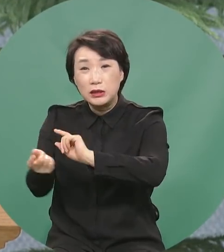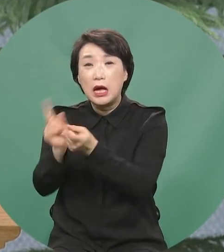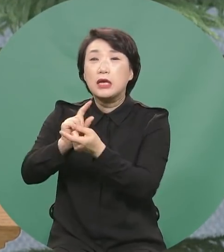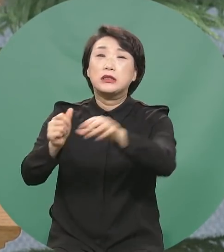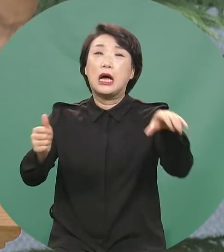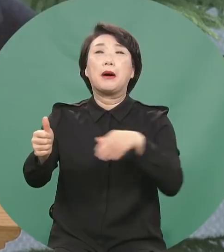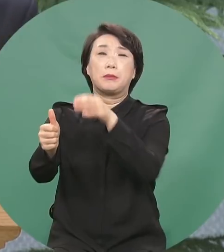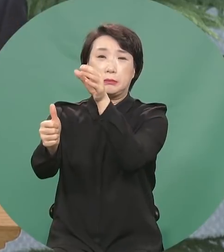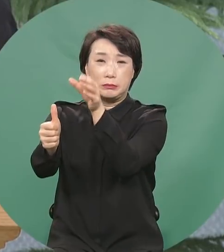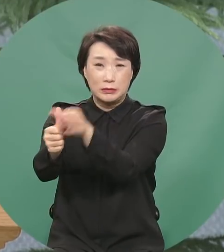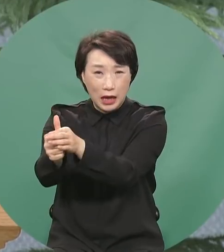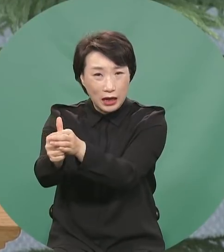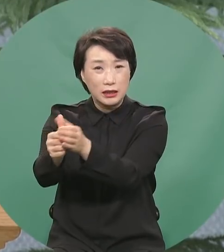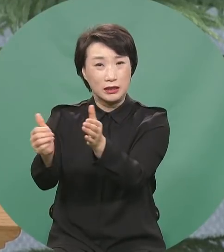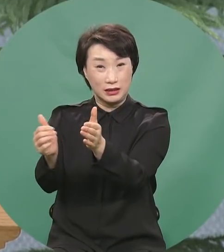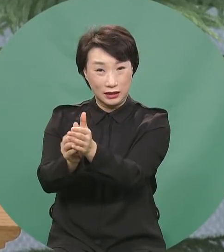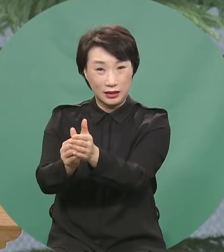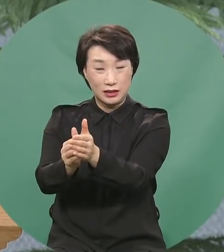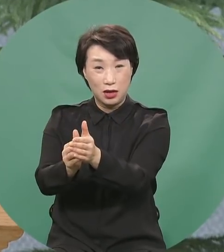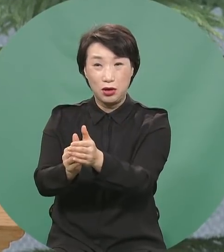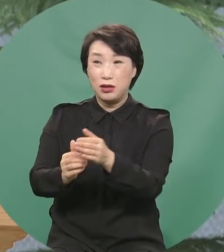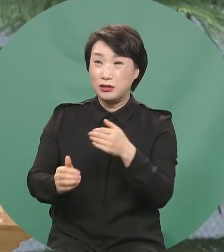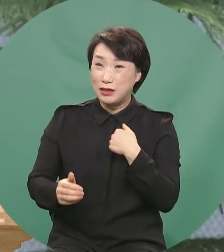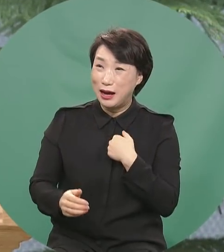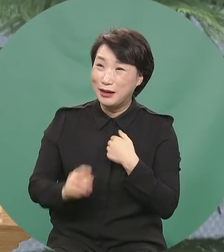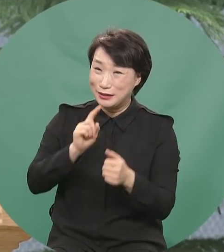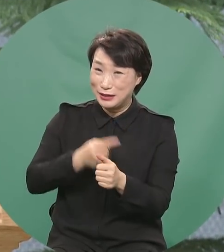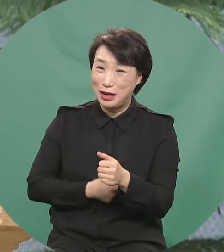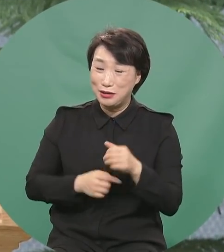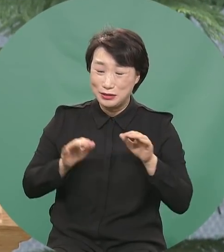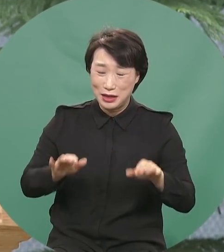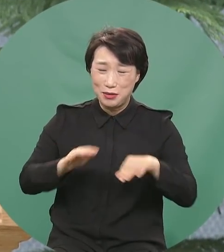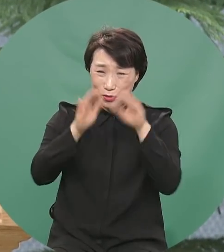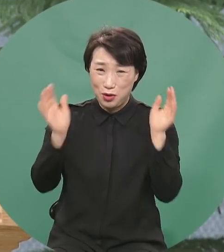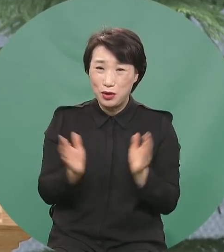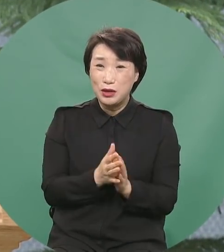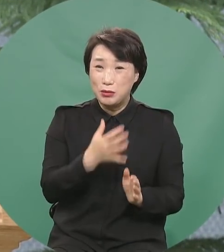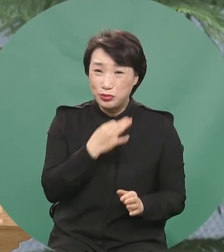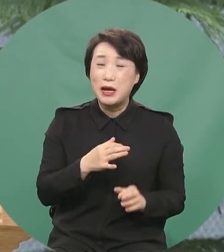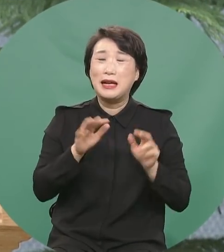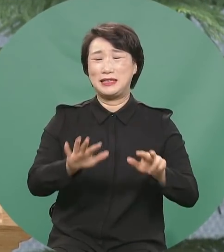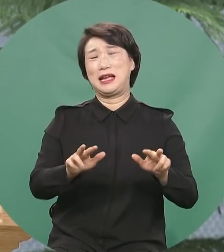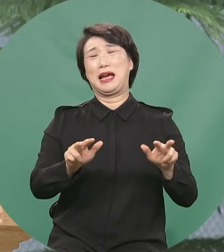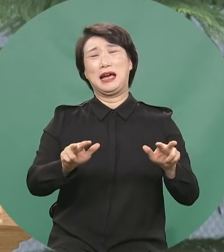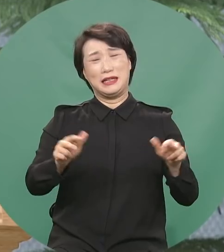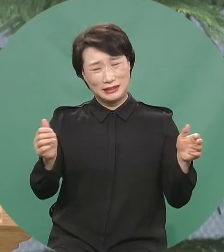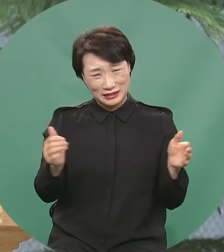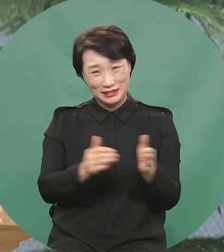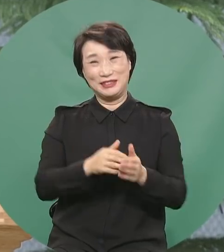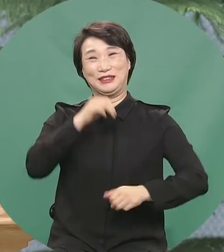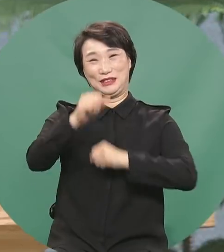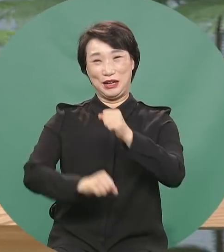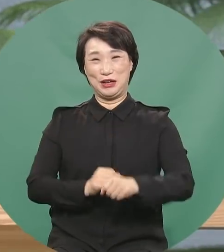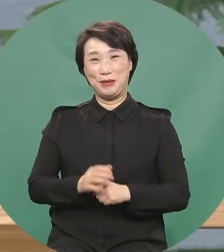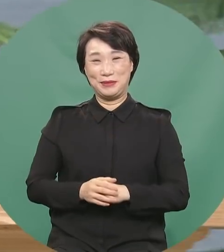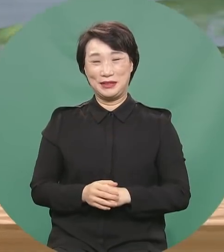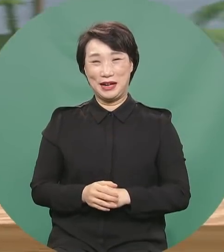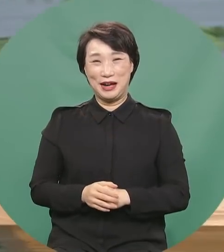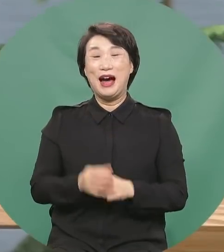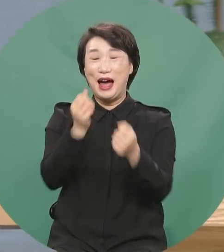담당시켜 버렸다. 나는 그러므로 모든 불행에서 자유하다.